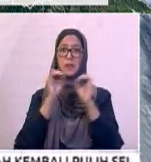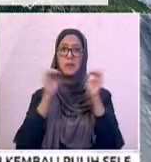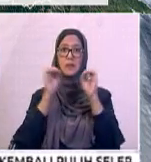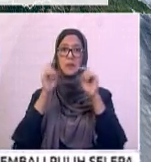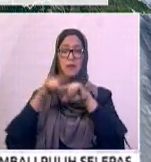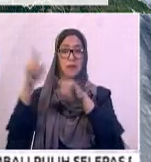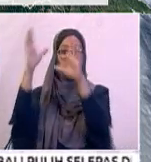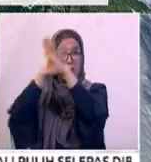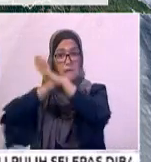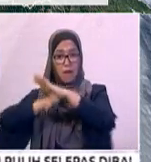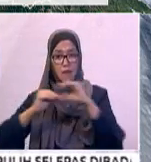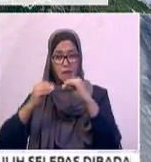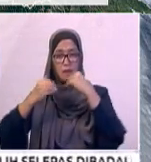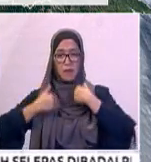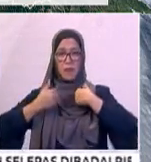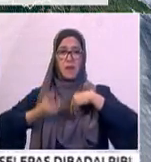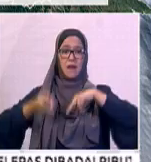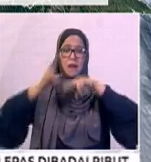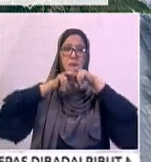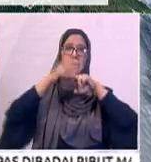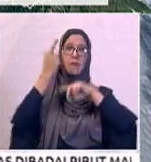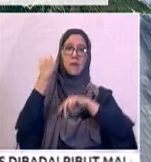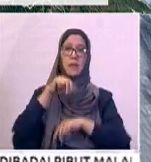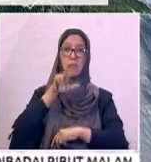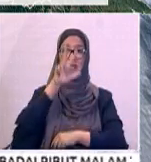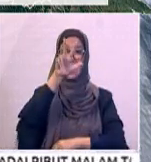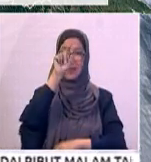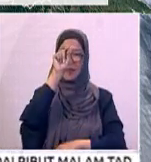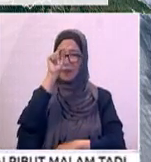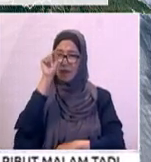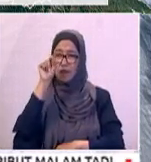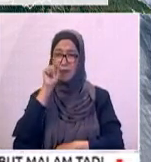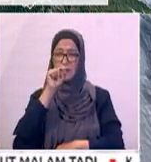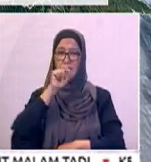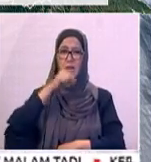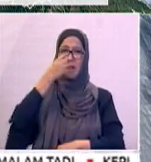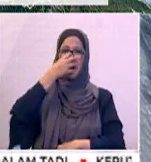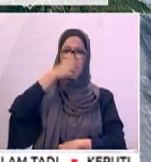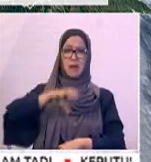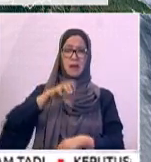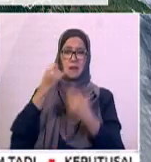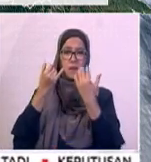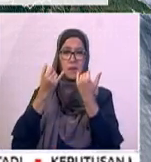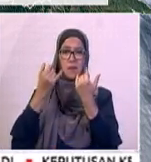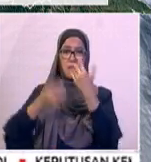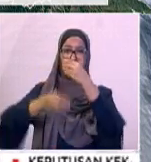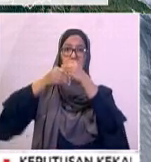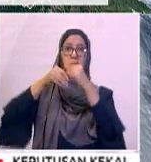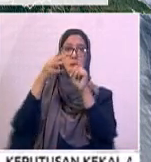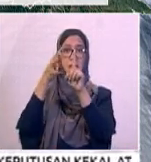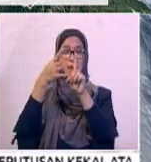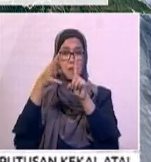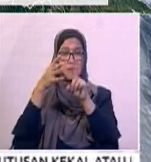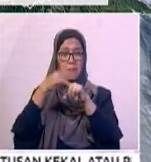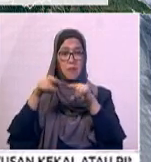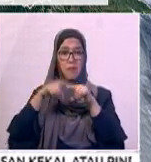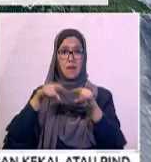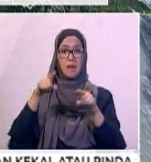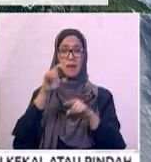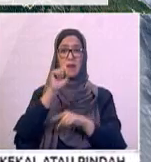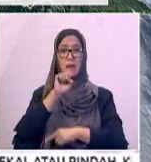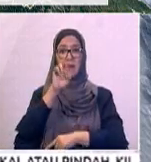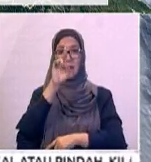pula terdapat peningkatan daripada 3 titik panas kepada 14. Di Sumatera pula 4 titik panas